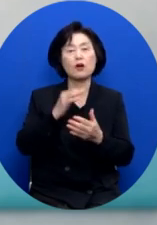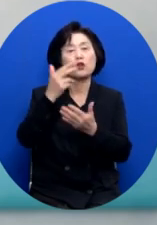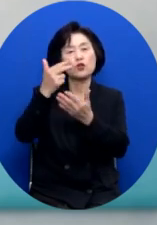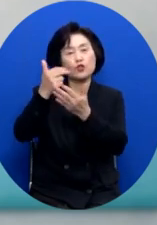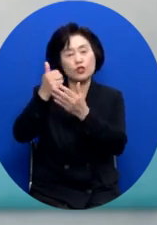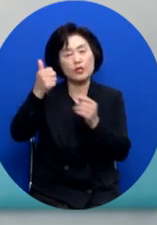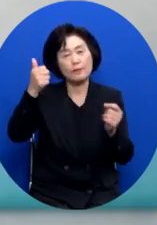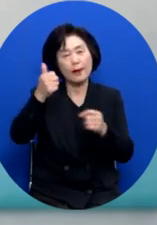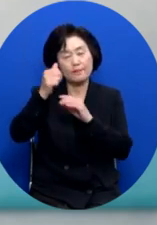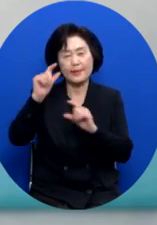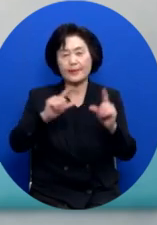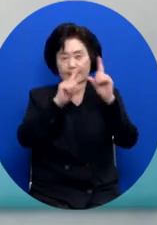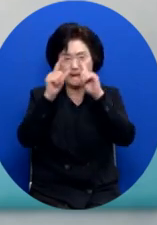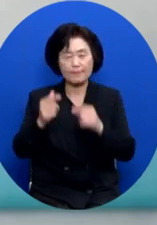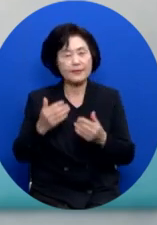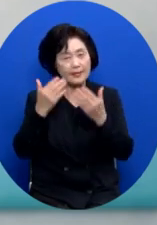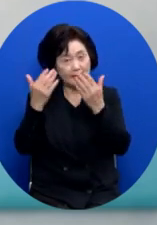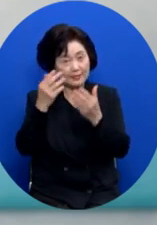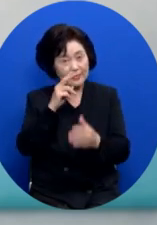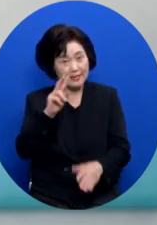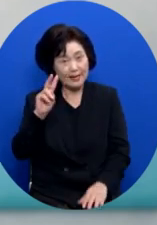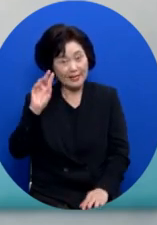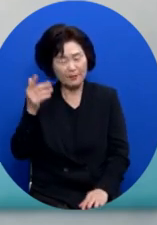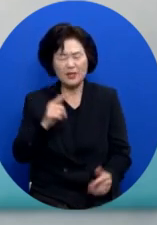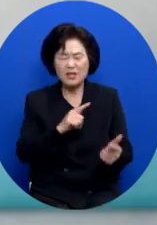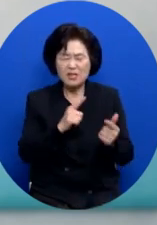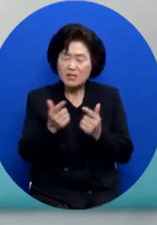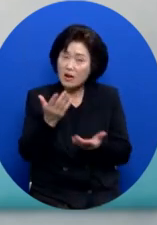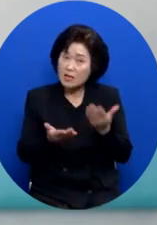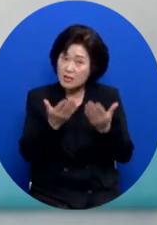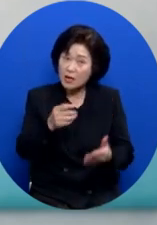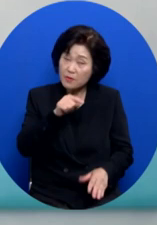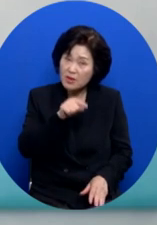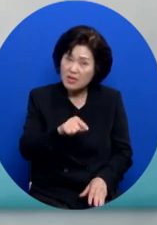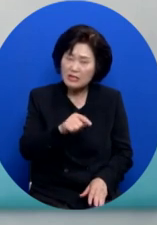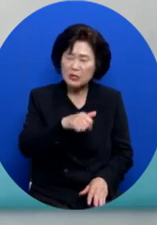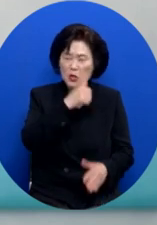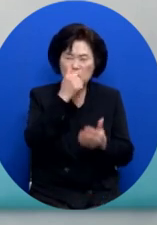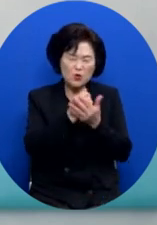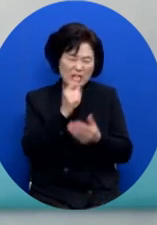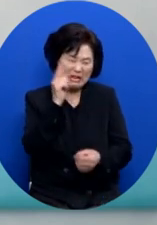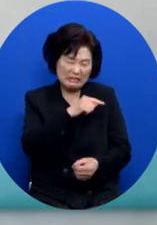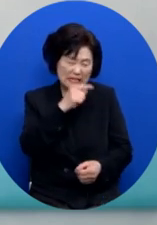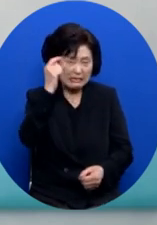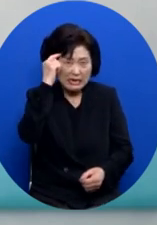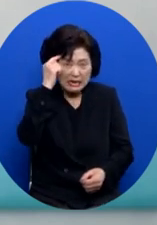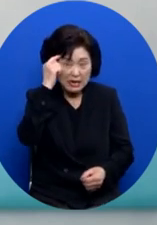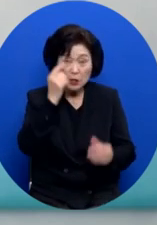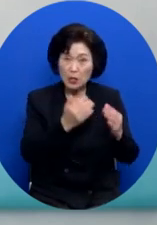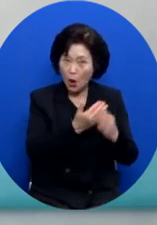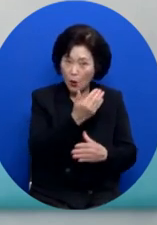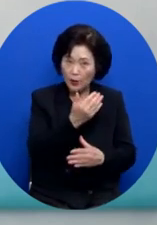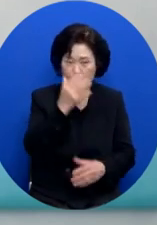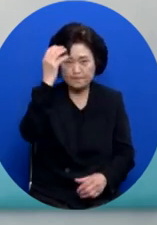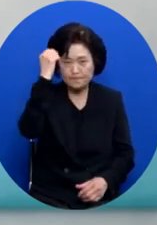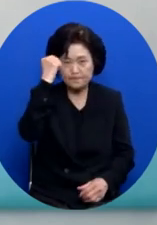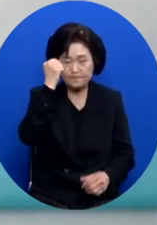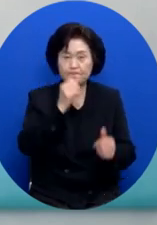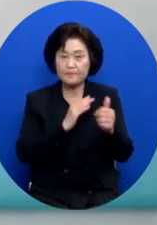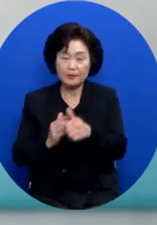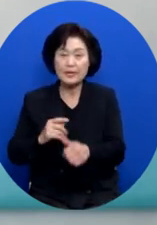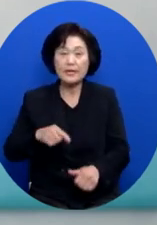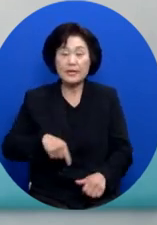합니다. 일상에서 우리에게 존재하는 각종 차별은 제약된 생각에서 나온 것임을 잊지 마십시오. 자신의